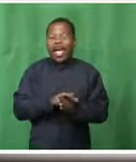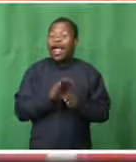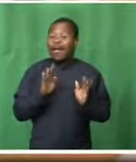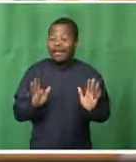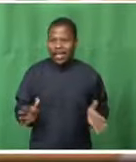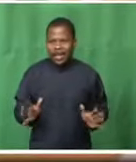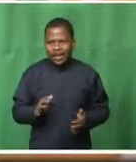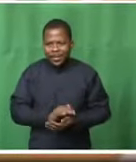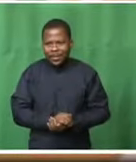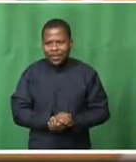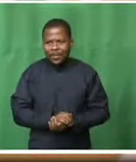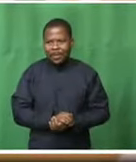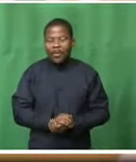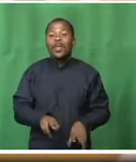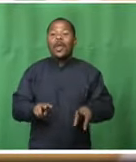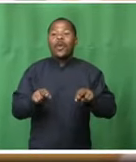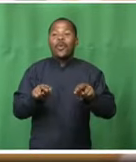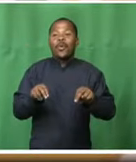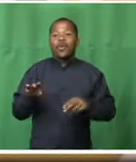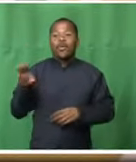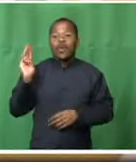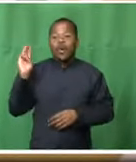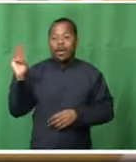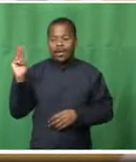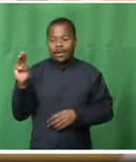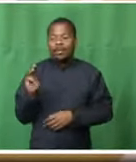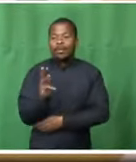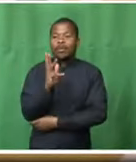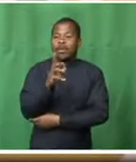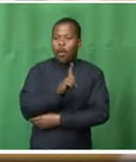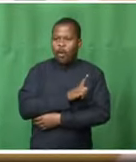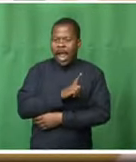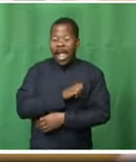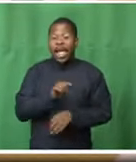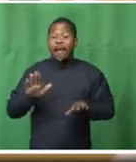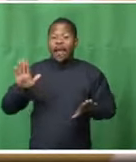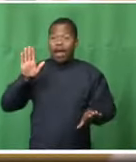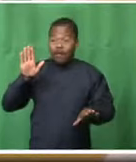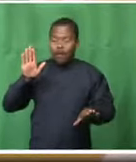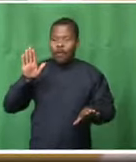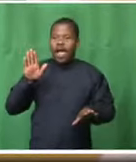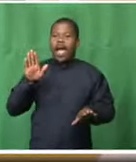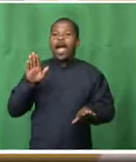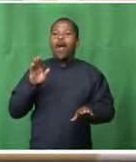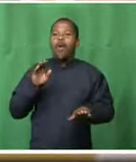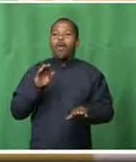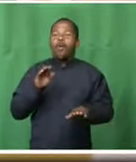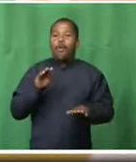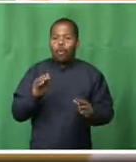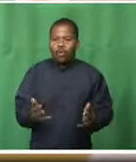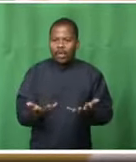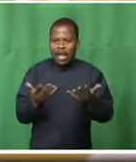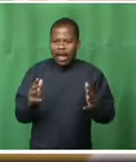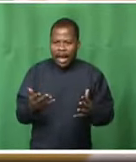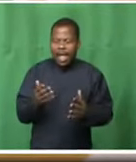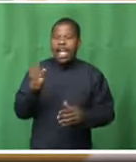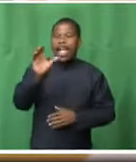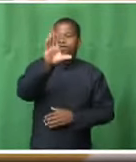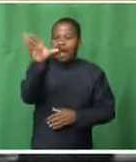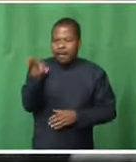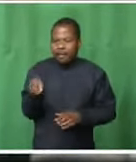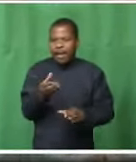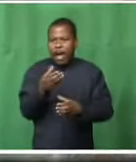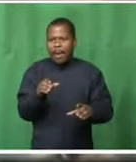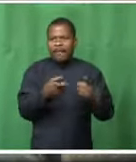kuwetabito ethula inkulumo yakhe yekufungiswa mengameli lomusha ukhuthate mave elivekati le-Afrika kuthi